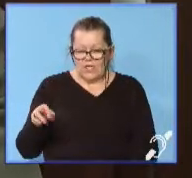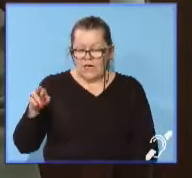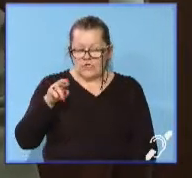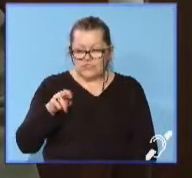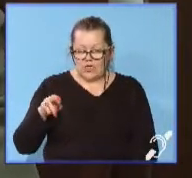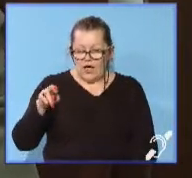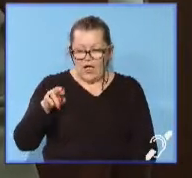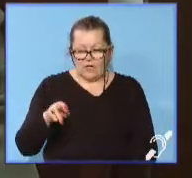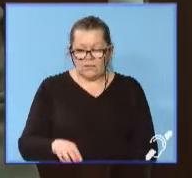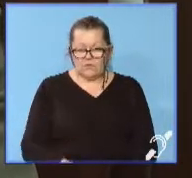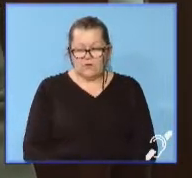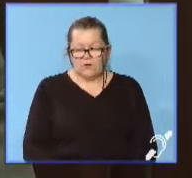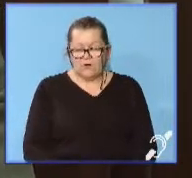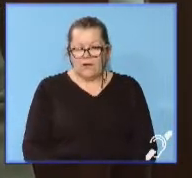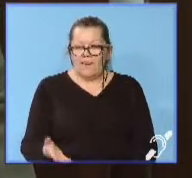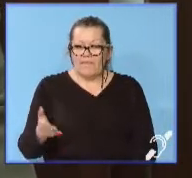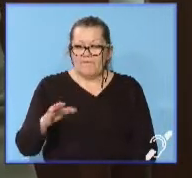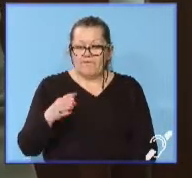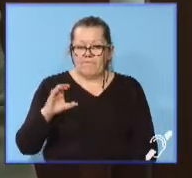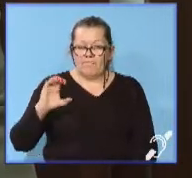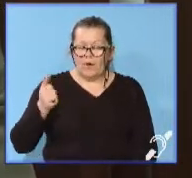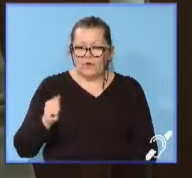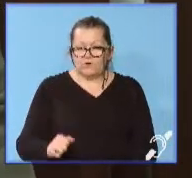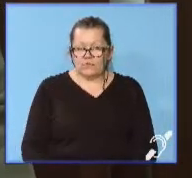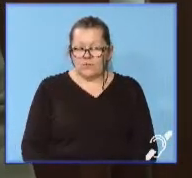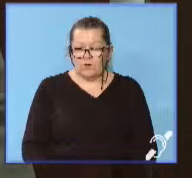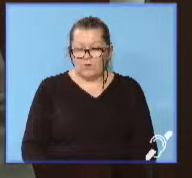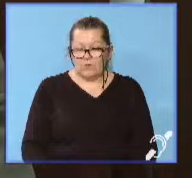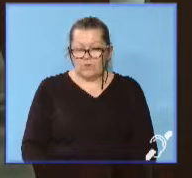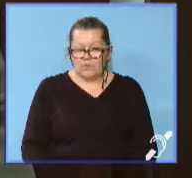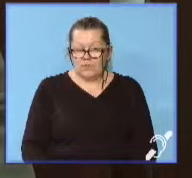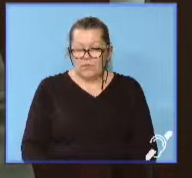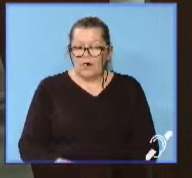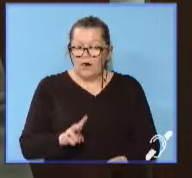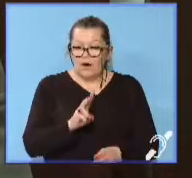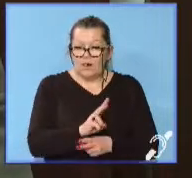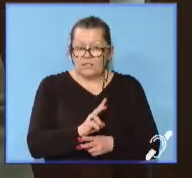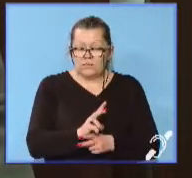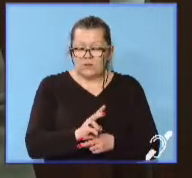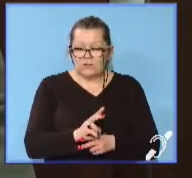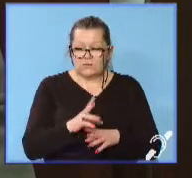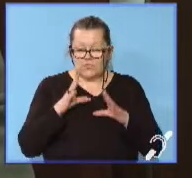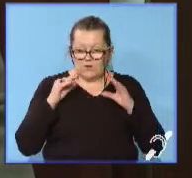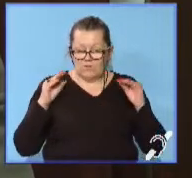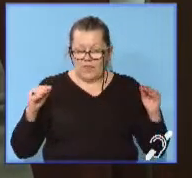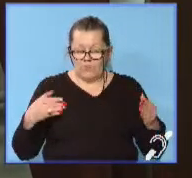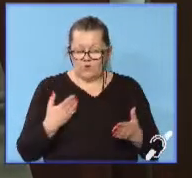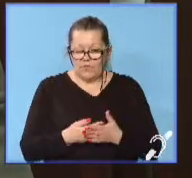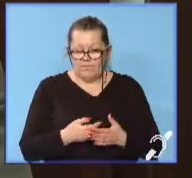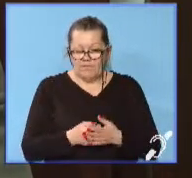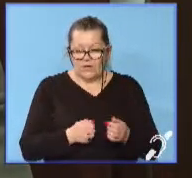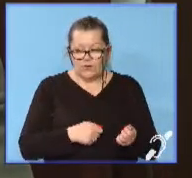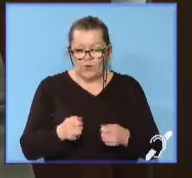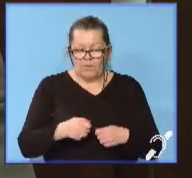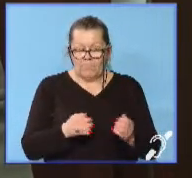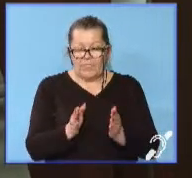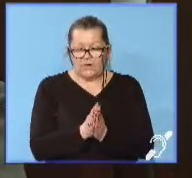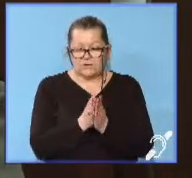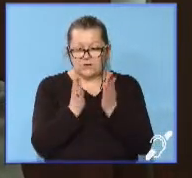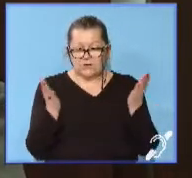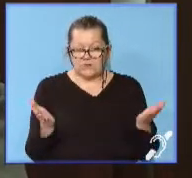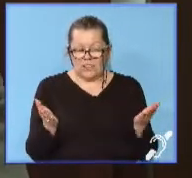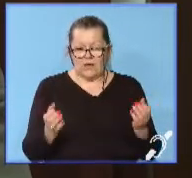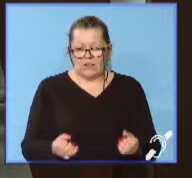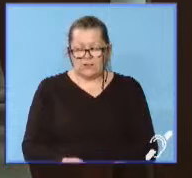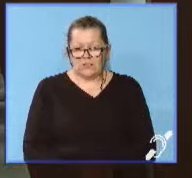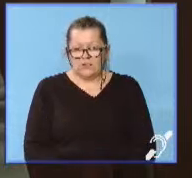și ă poate că o mai bună acordare a pieței de de carte ă în